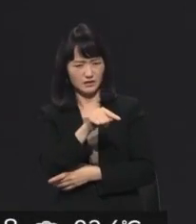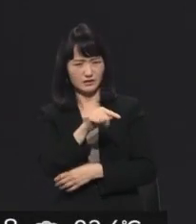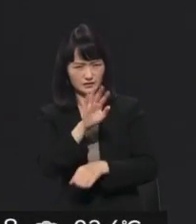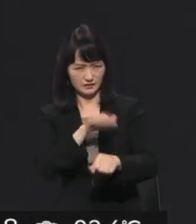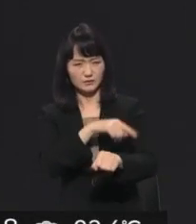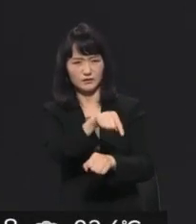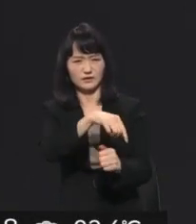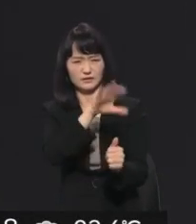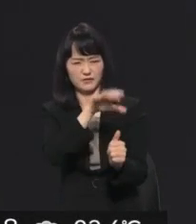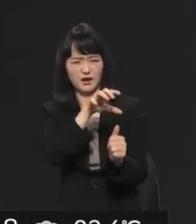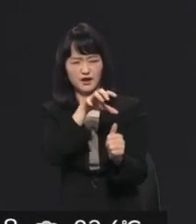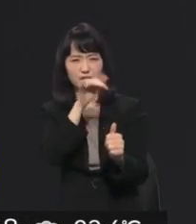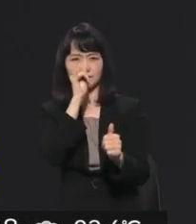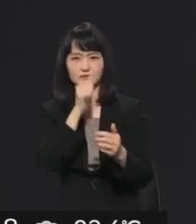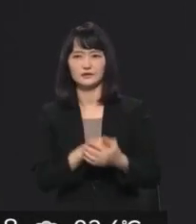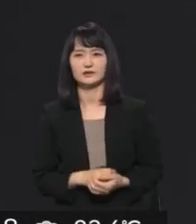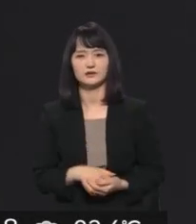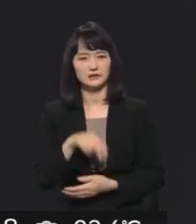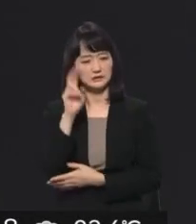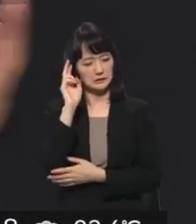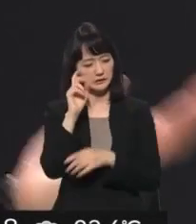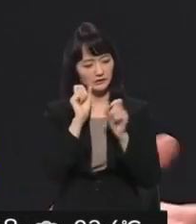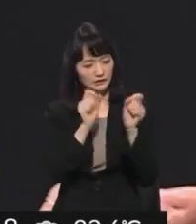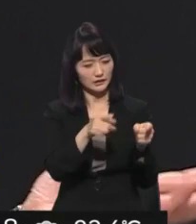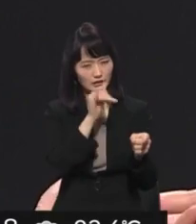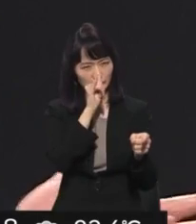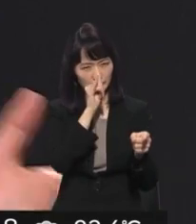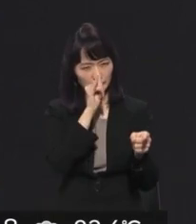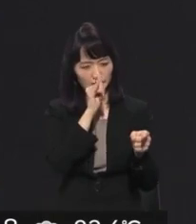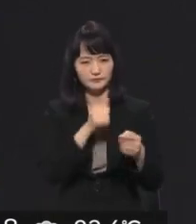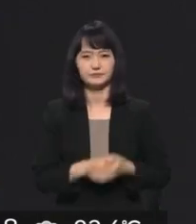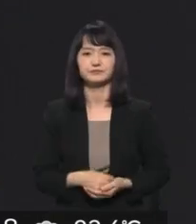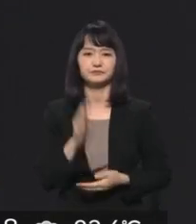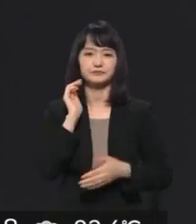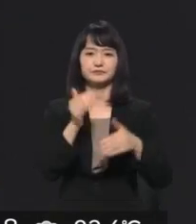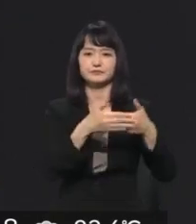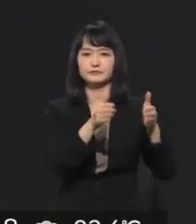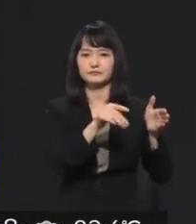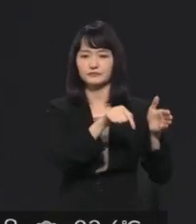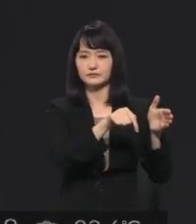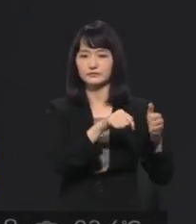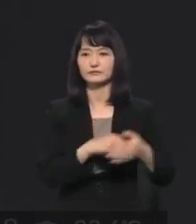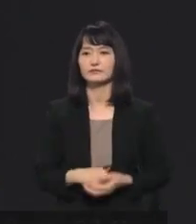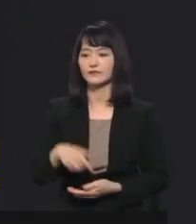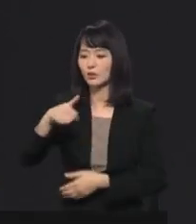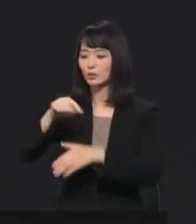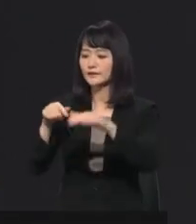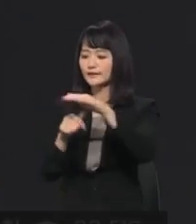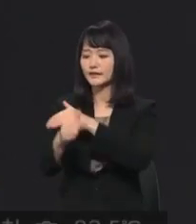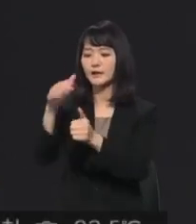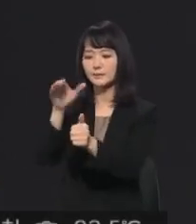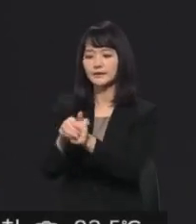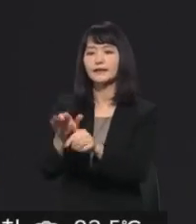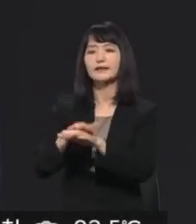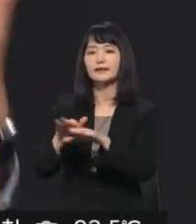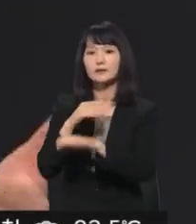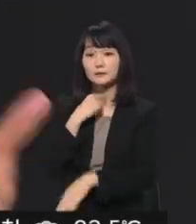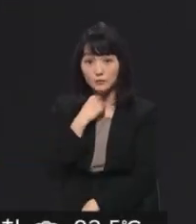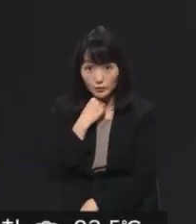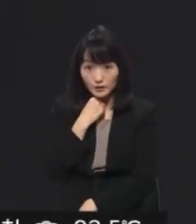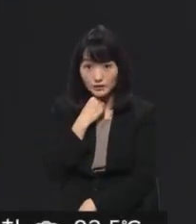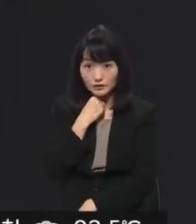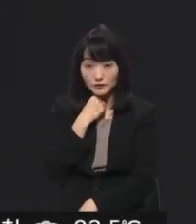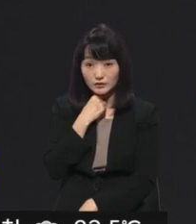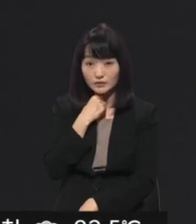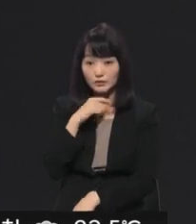기회가 있을까 뭐 이런 이제현 2 나왔다네요 어디서 겠어요 재차 계신 분위기는 이제 걸어 내 대표가 수습 해주길 바라지만 수습을 하더라도 사태 표명하면서